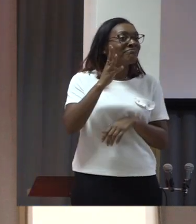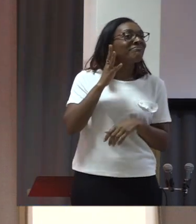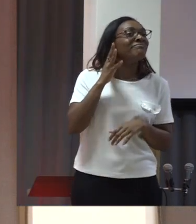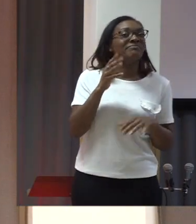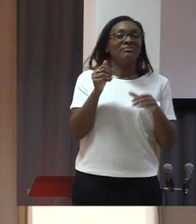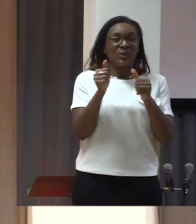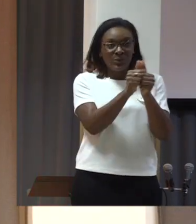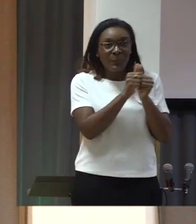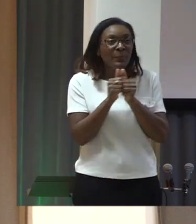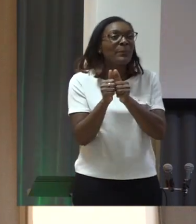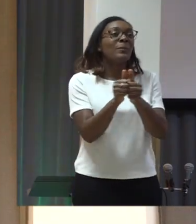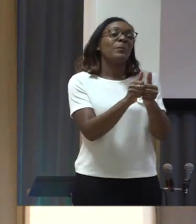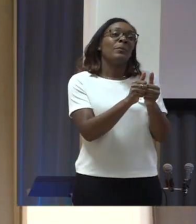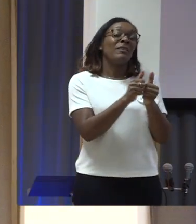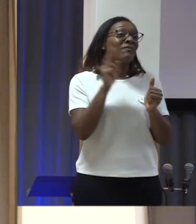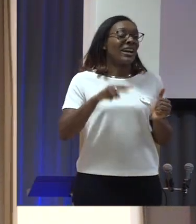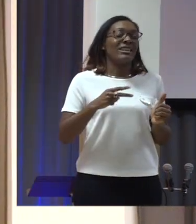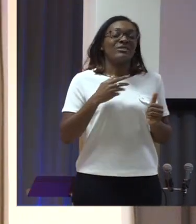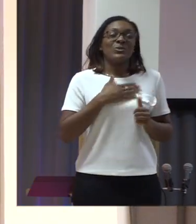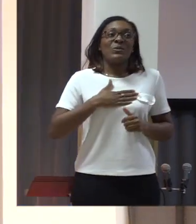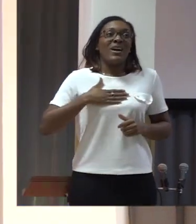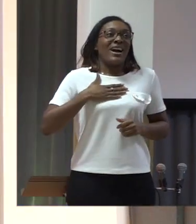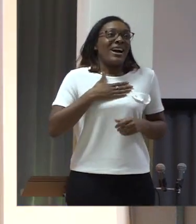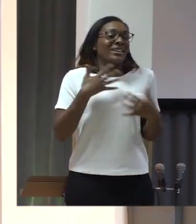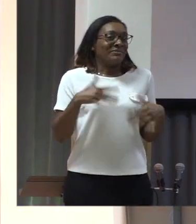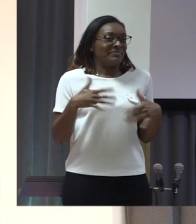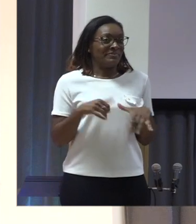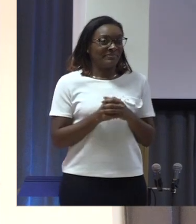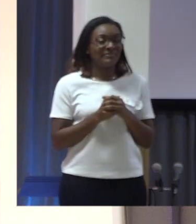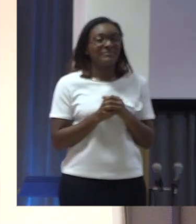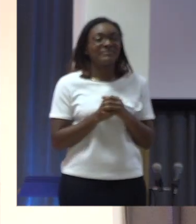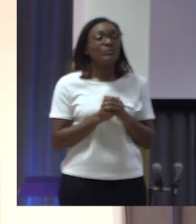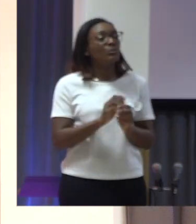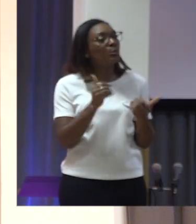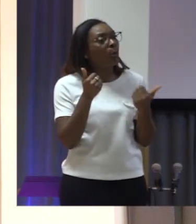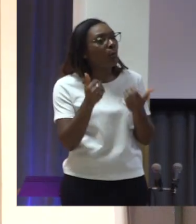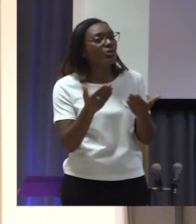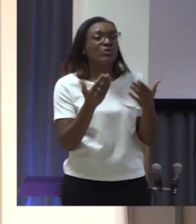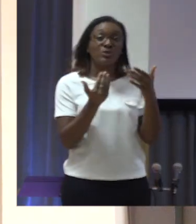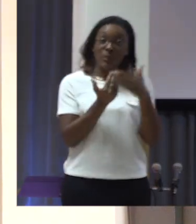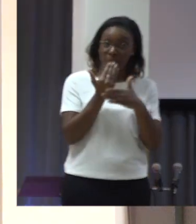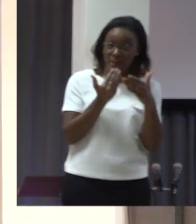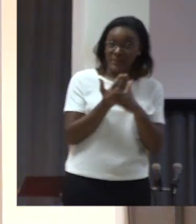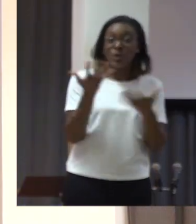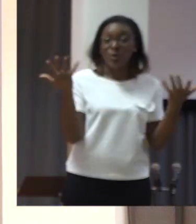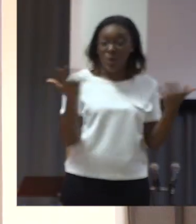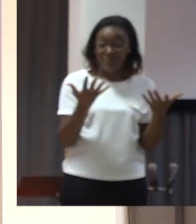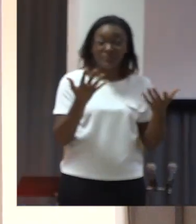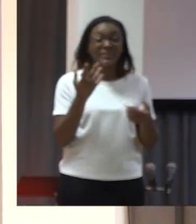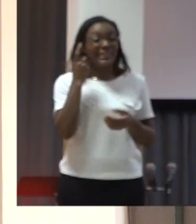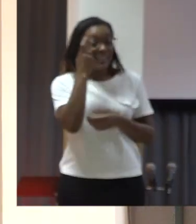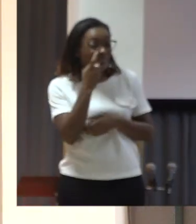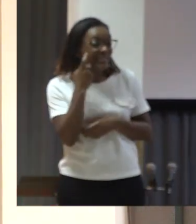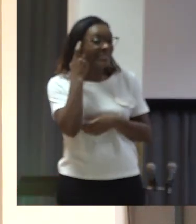message. Grande est ma joie. Je vous propose ce matin de méditer sur un texte de